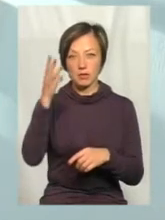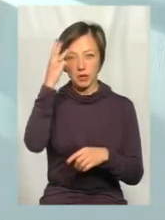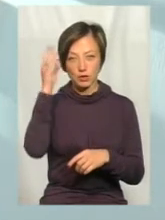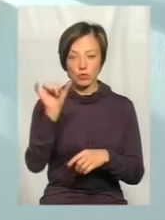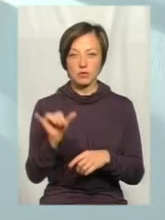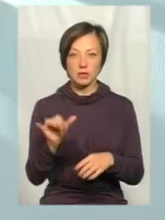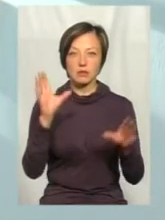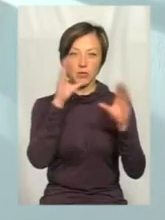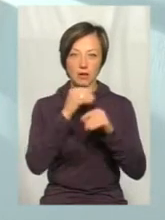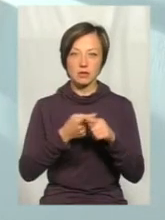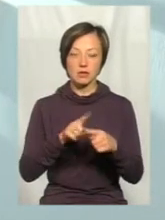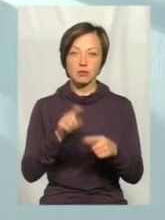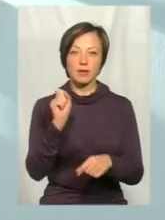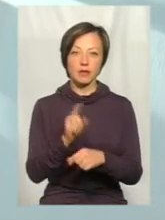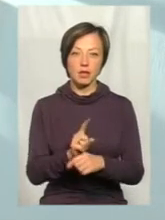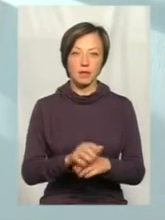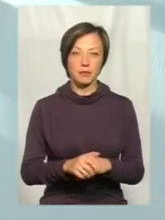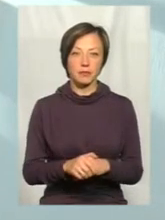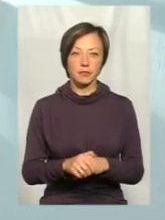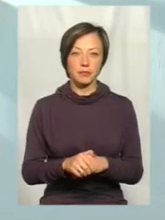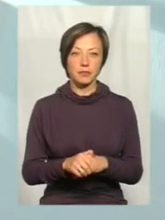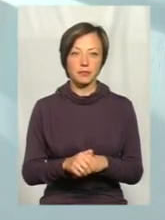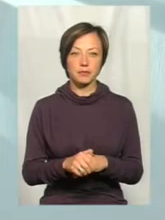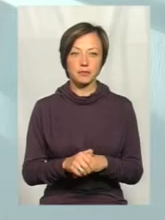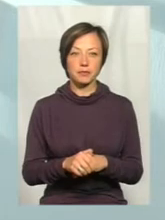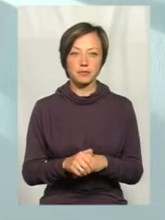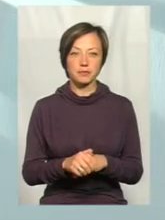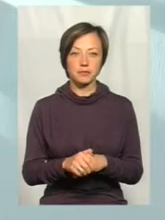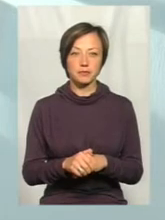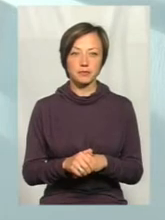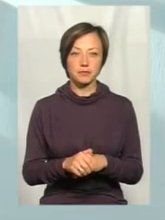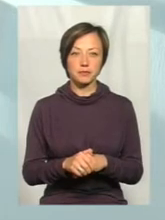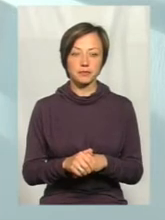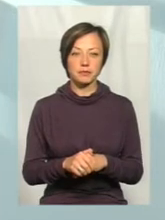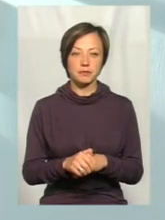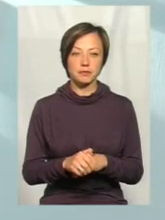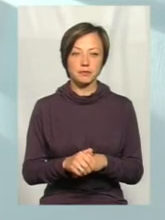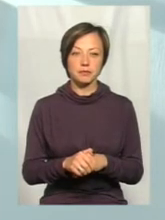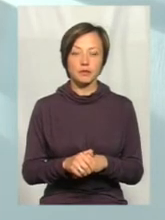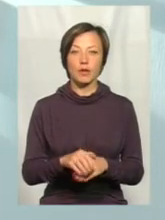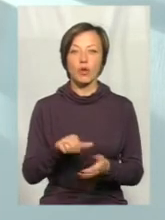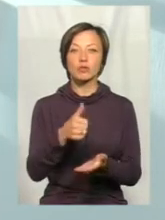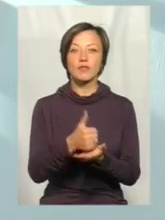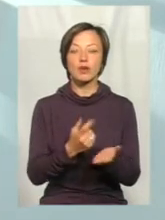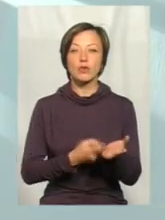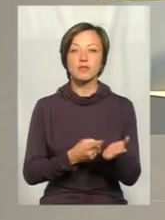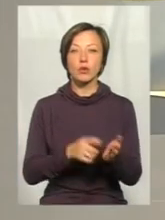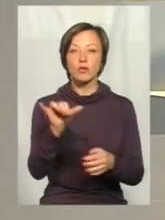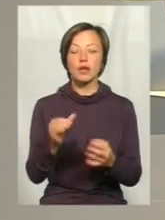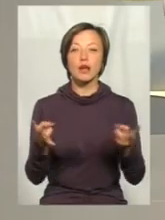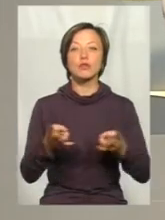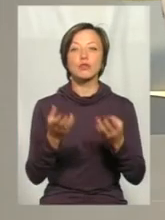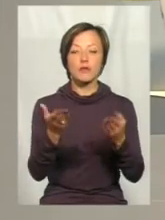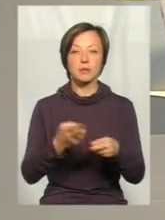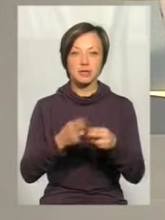університет справився з цим завданням. Тобто там Ну, але основні грудня, аргументи університету. Для чого вам